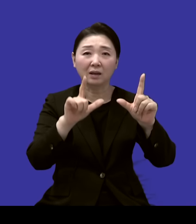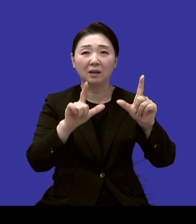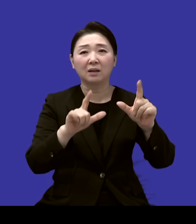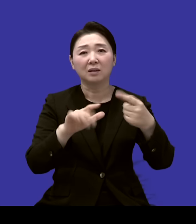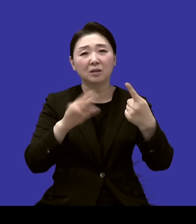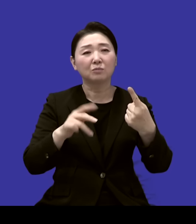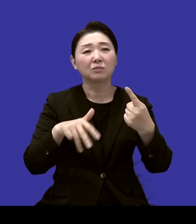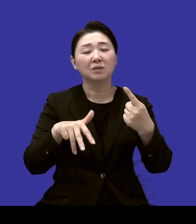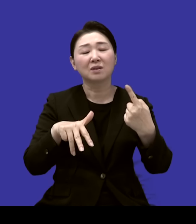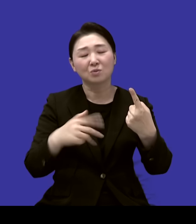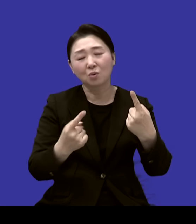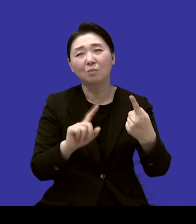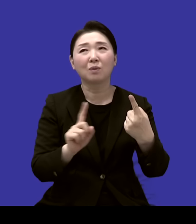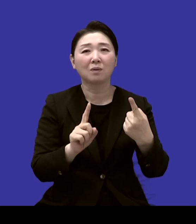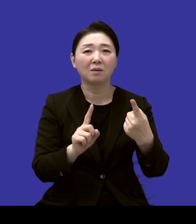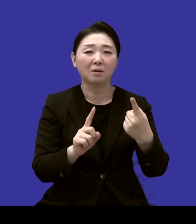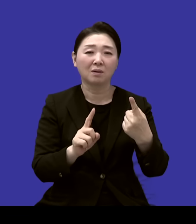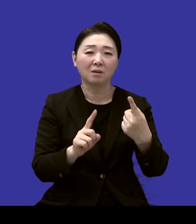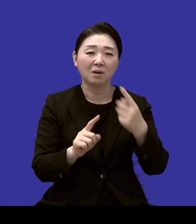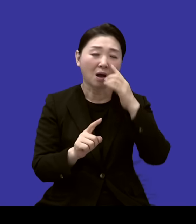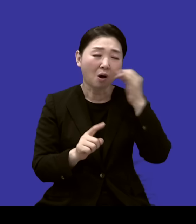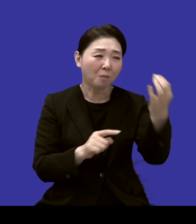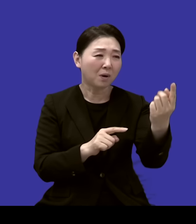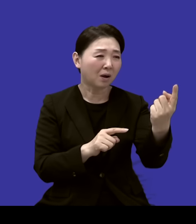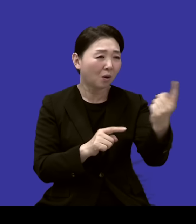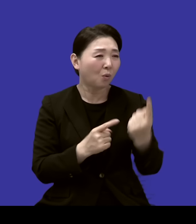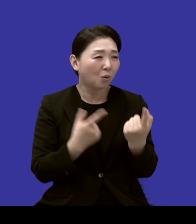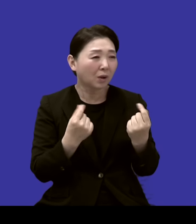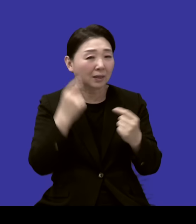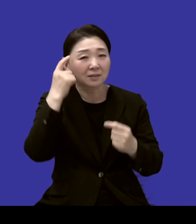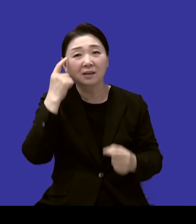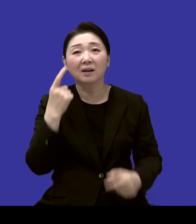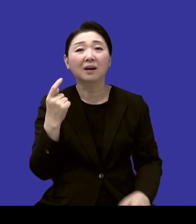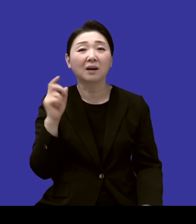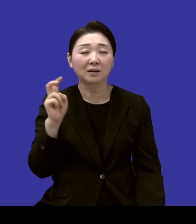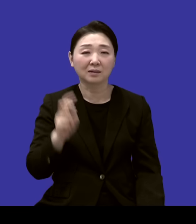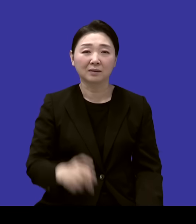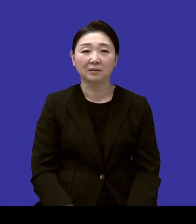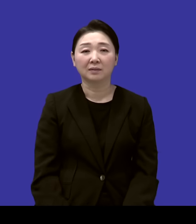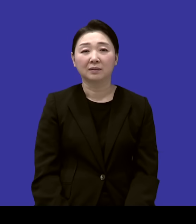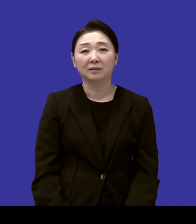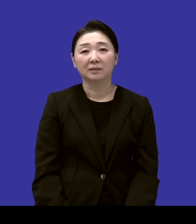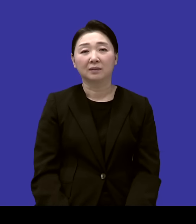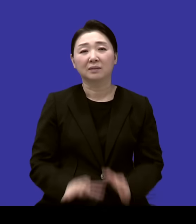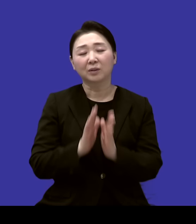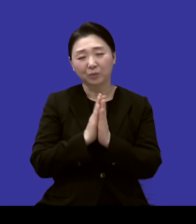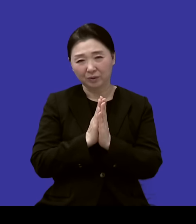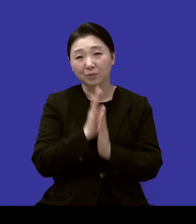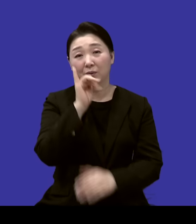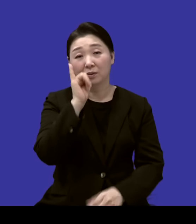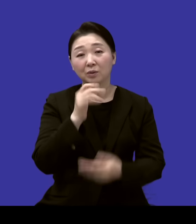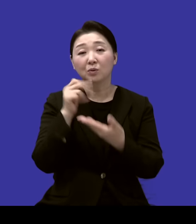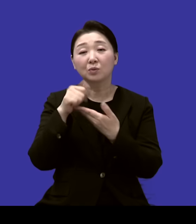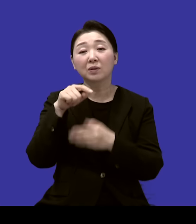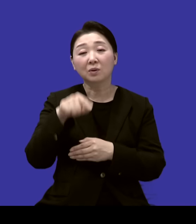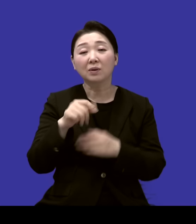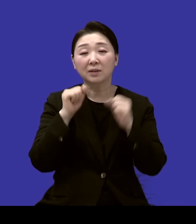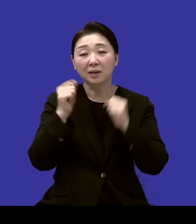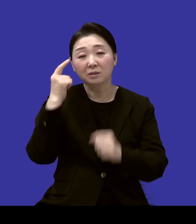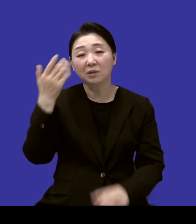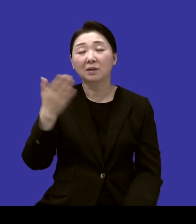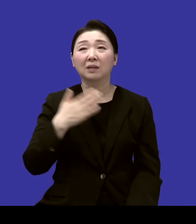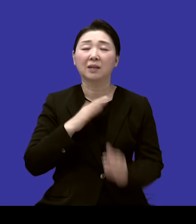얼마나 그 엄마가 바로 나타나지 않을까 하는 어땠어요? 네, 그날? 맞아요. 저 그때도 기도했습니다. 네. 주님 거기